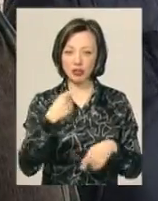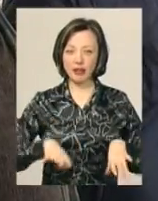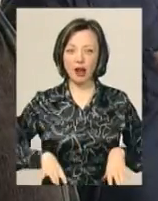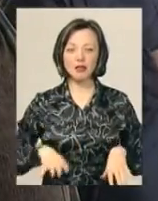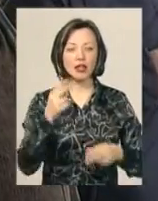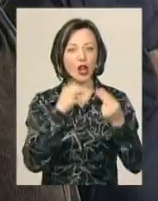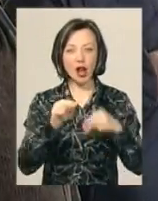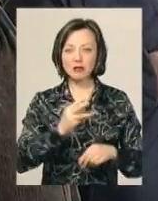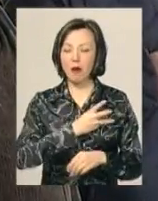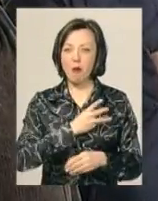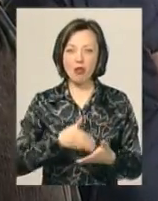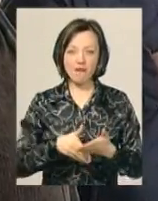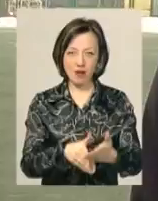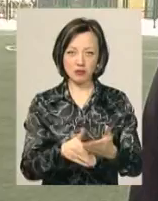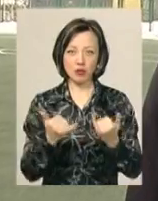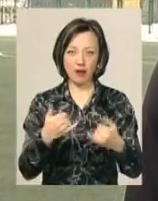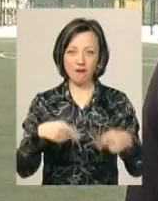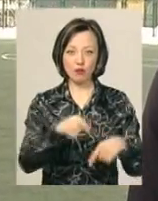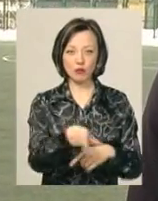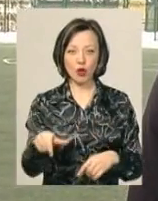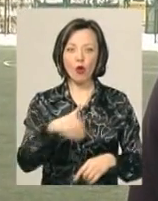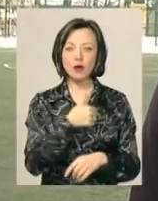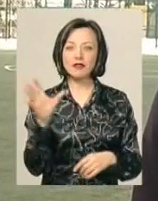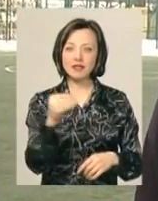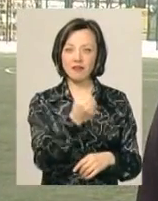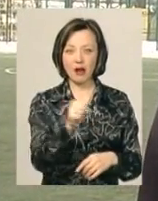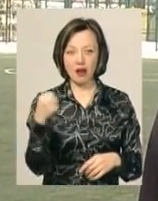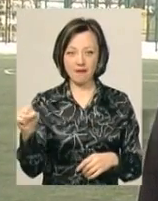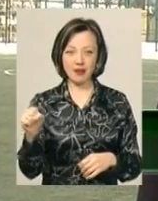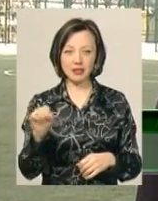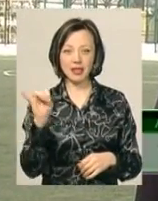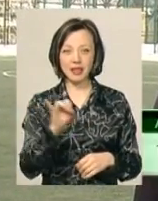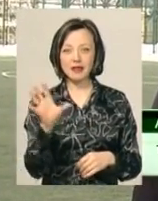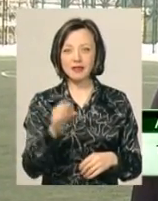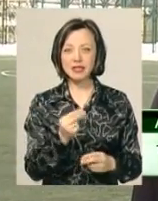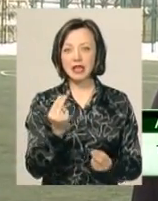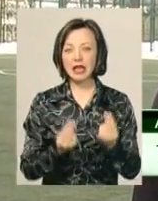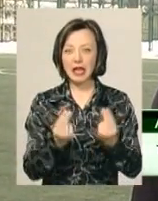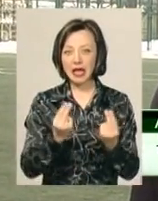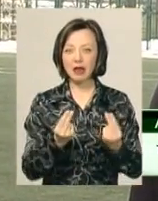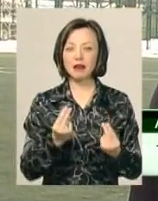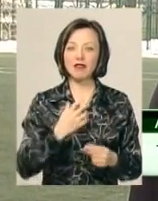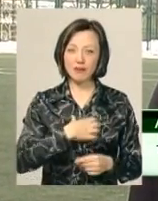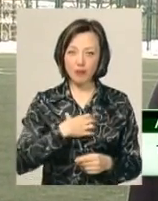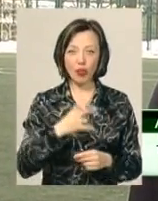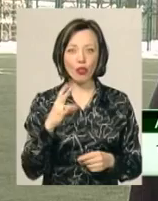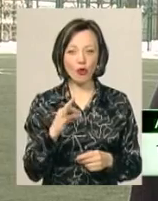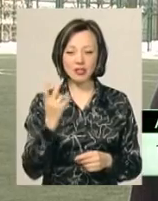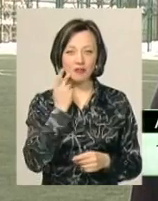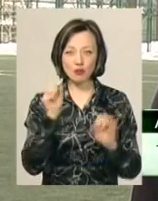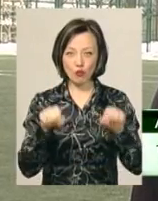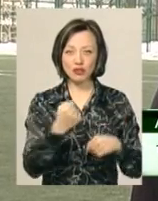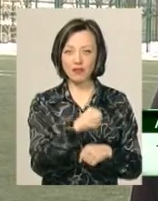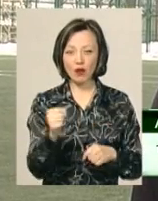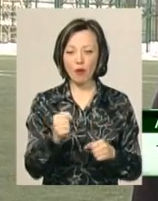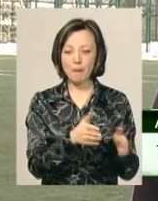стала найкращою мотивацією для футболістів. Хочеться всі ігри вигравати. І всі ігри принципові, але не завжди їх можеш виграти,